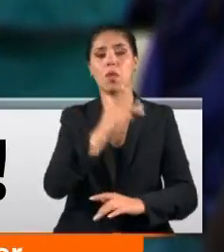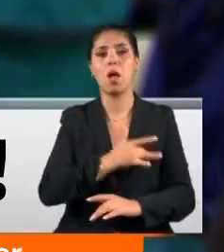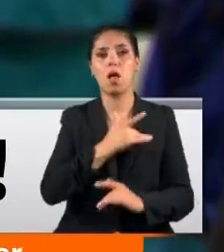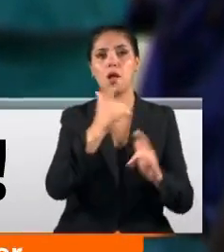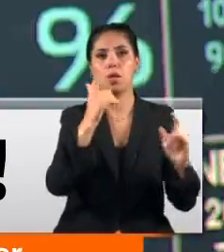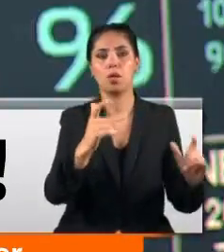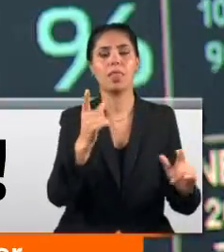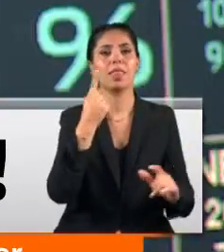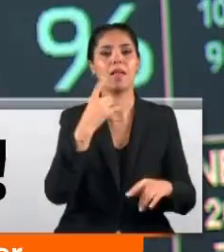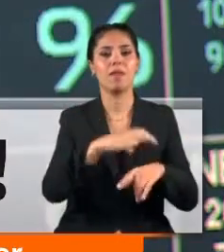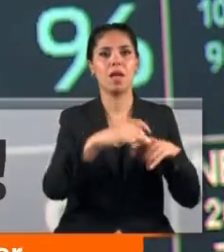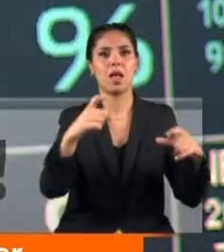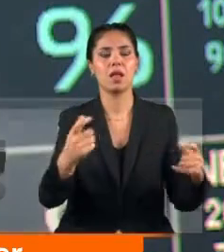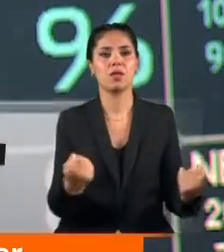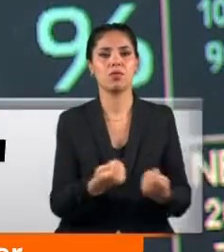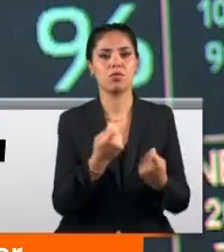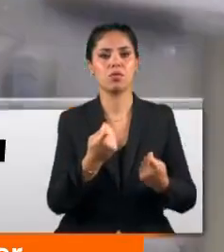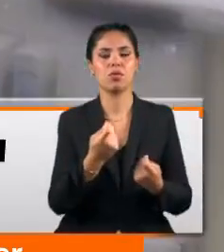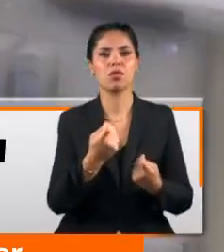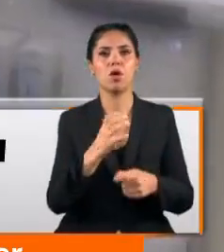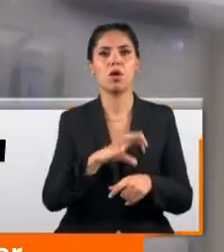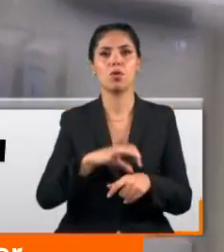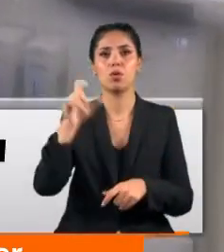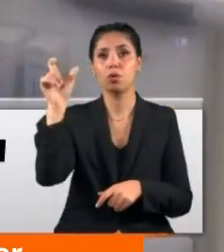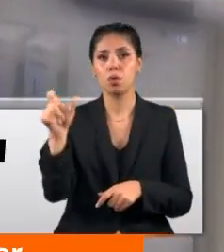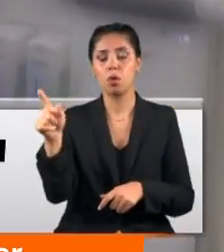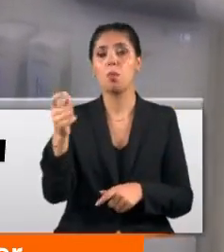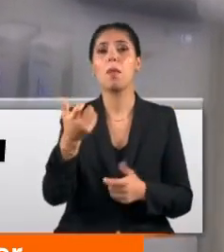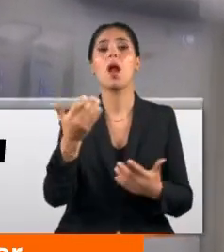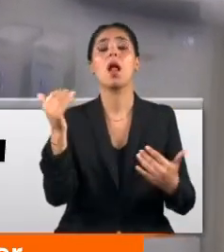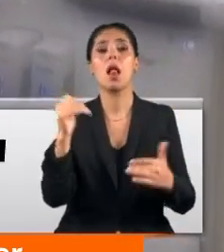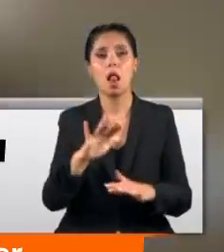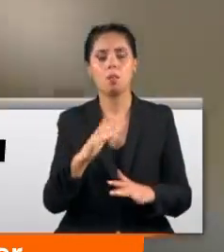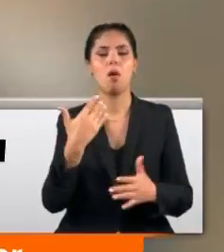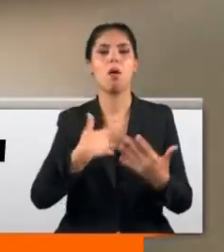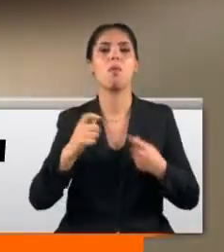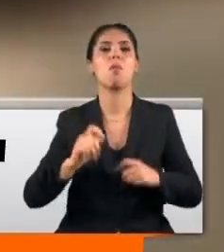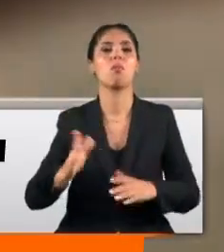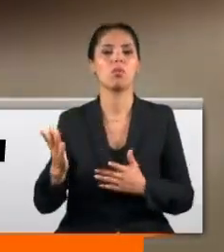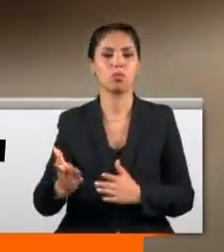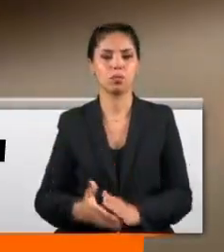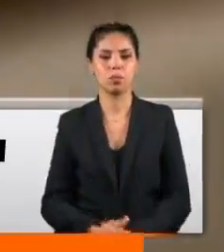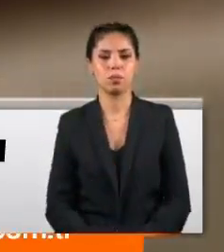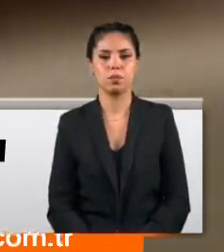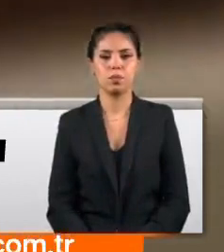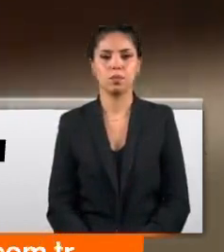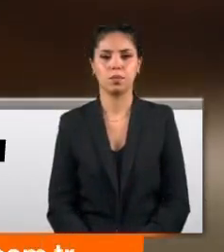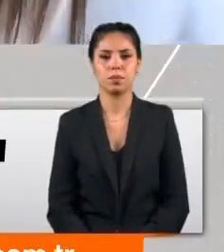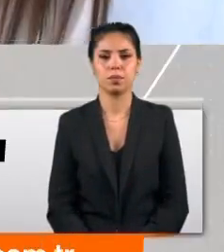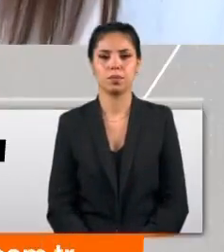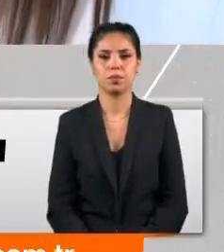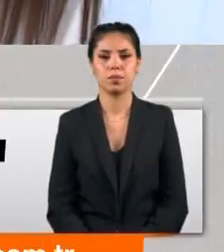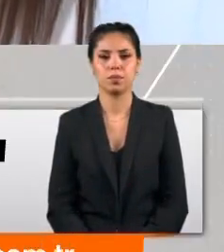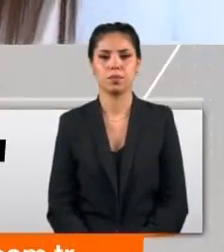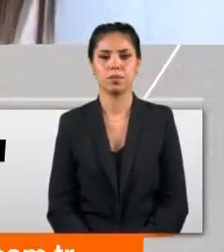yakasındaki bir devlet hastanesinde çalışan doktor iddiaya göre parasını getirmeyenlerin ameliyatını yapmadı. Oğlumun hayal sisi gibi olacak.